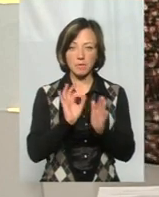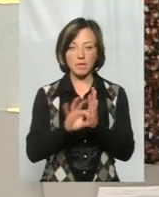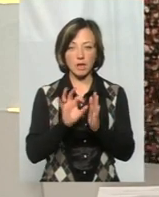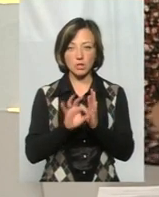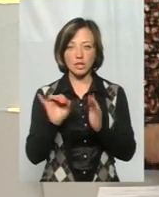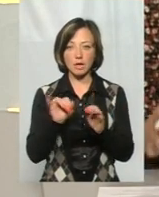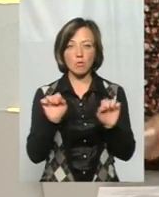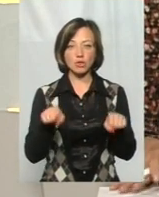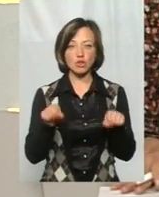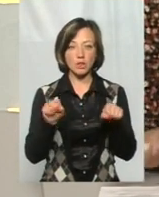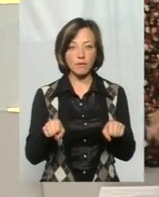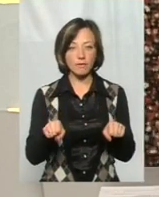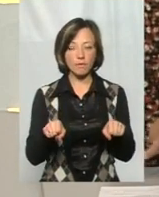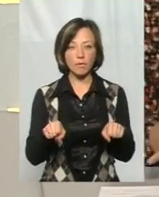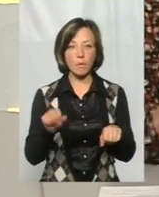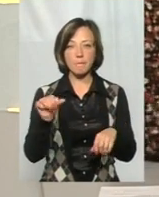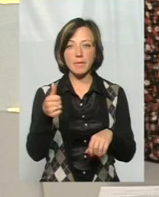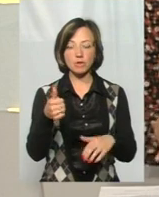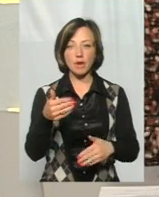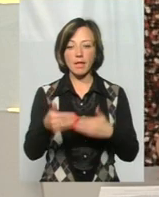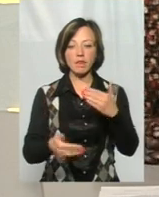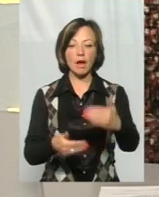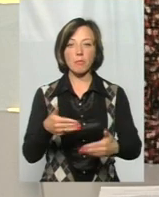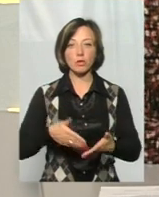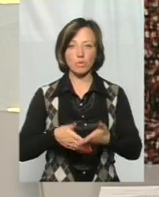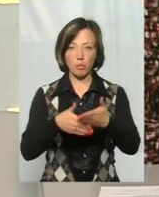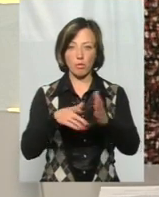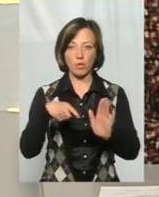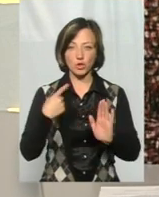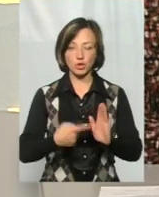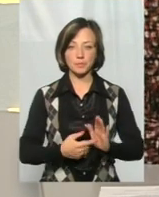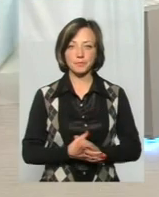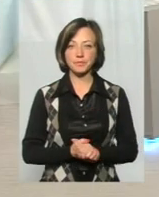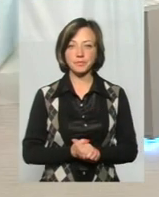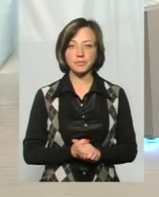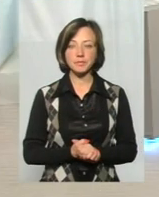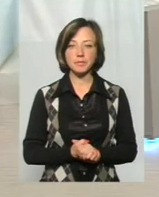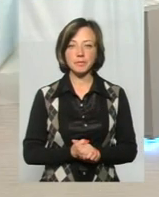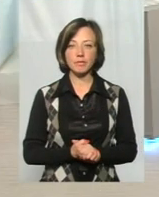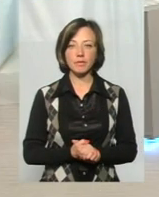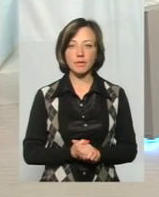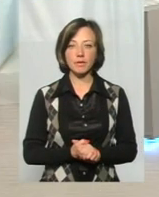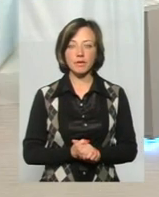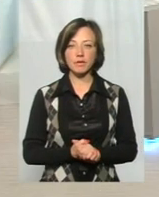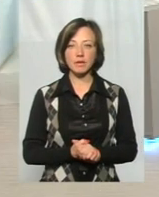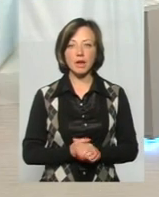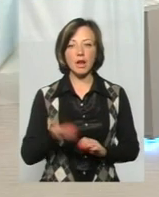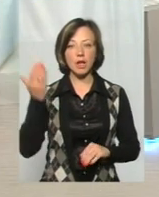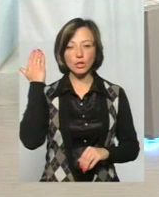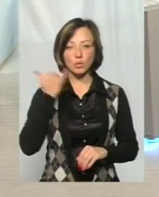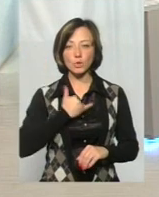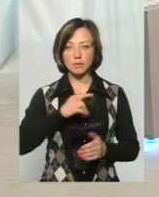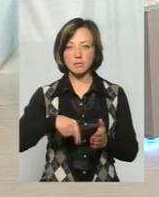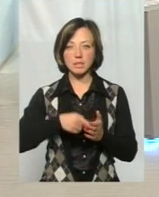підскаже і, можливо, навіть на перших етапах допоможе. Ну, раніше в нас в місті